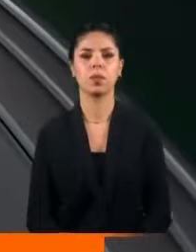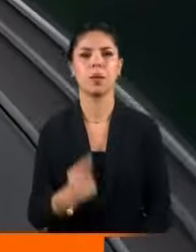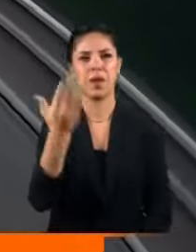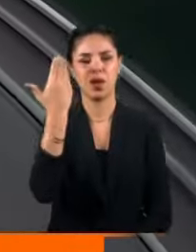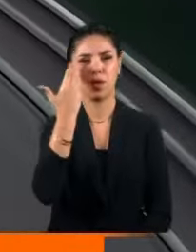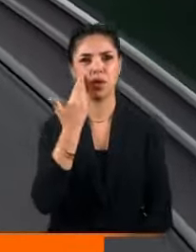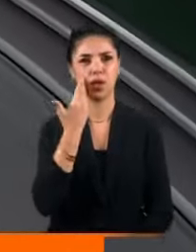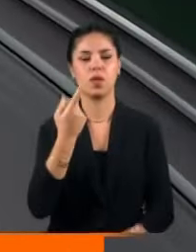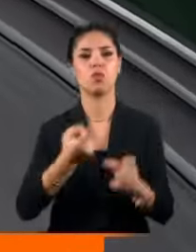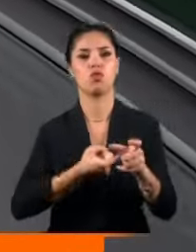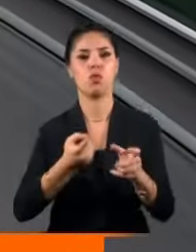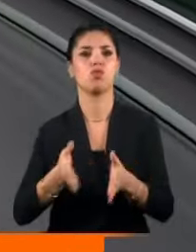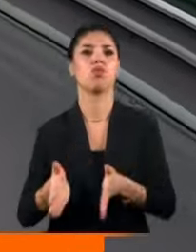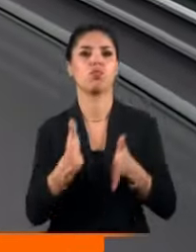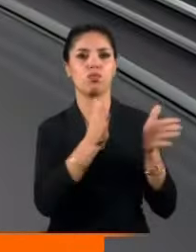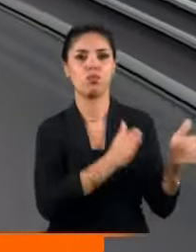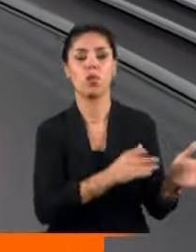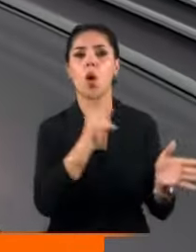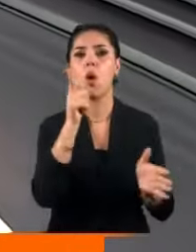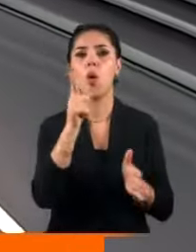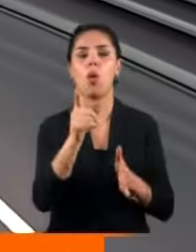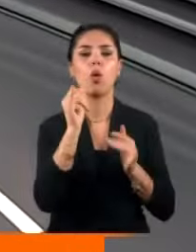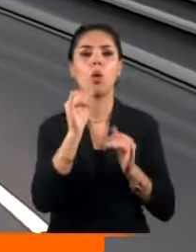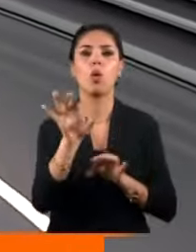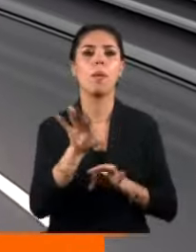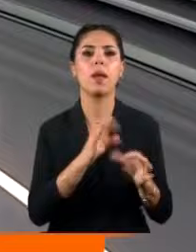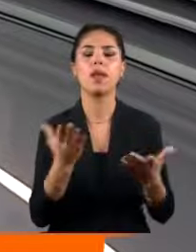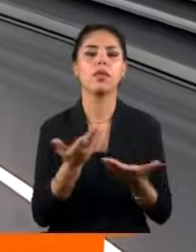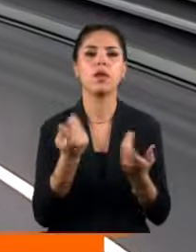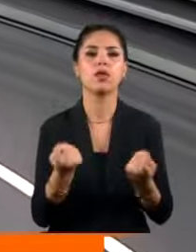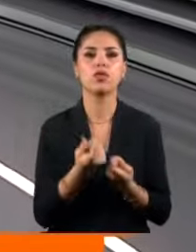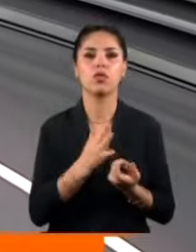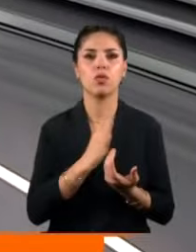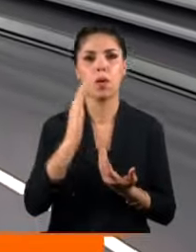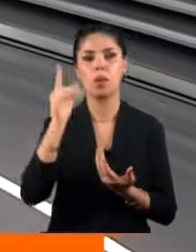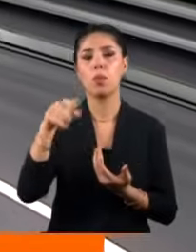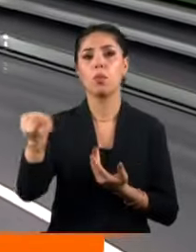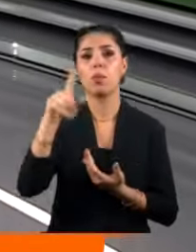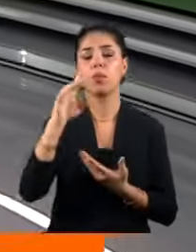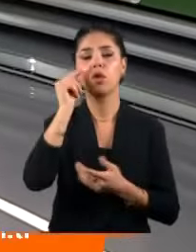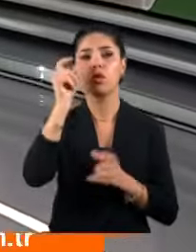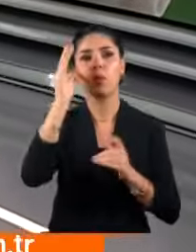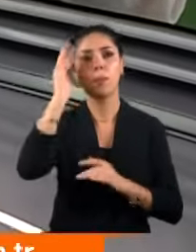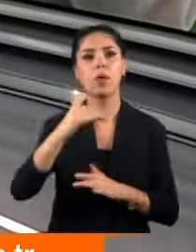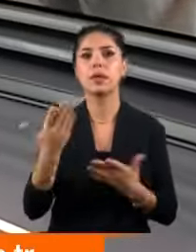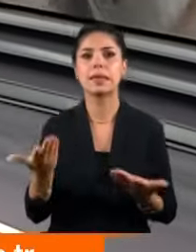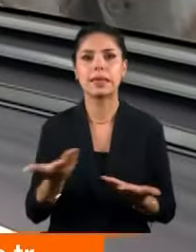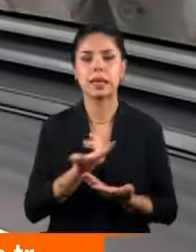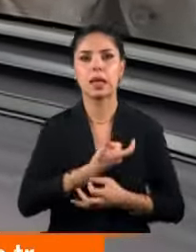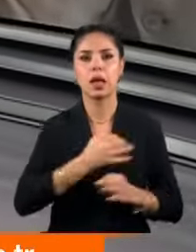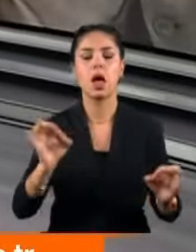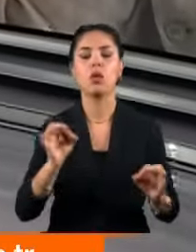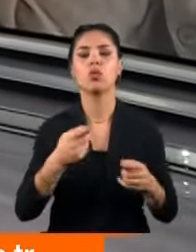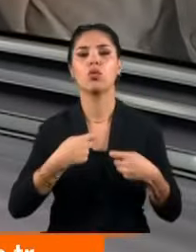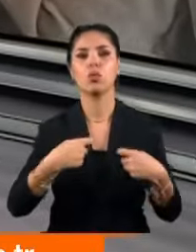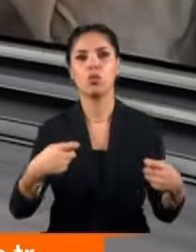Az önce izlediğimiz işin soruşturma boyutuydu tabii. Peki o kirli çark nasıl dönüyor ve kurbanlar bu batağa nasıl çekiliyor? Yasa dışı